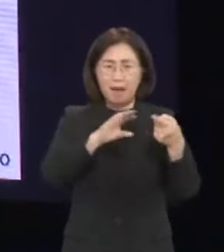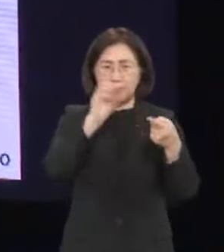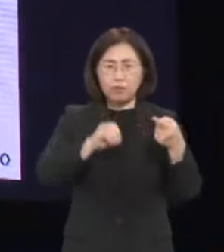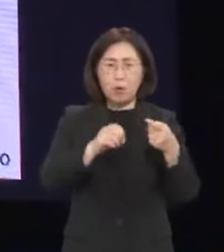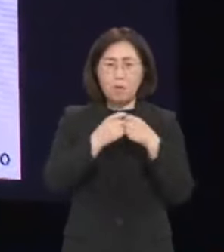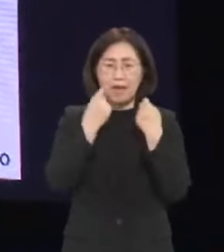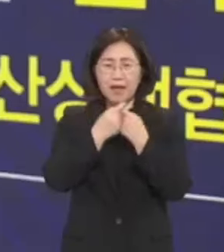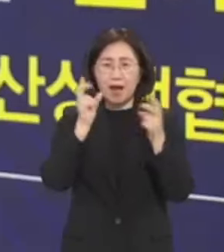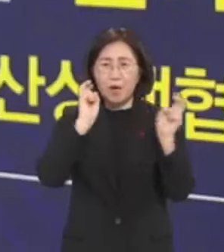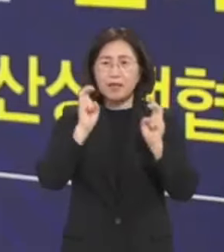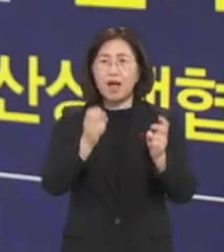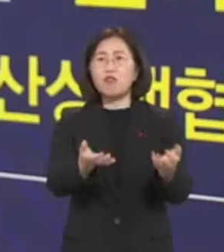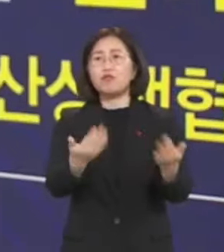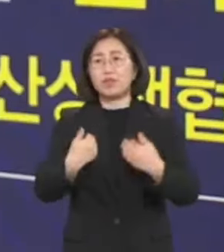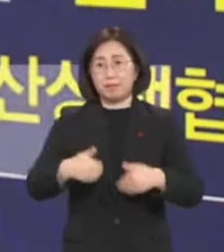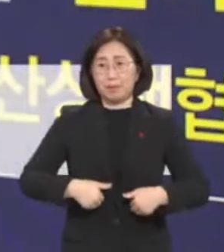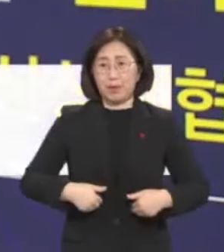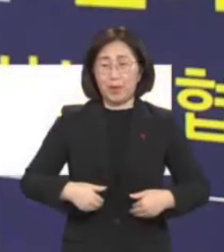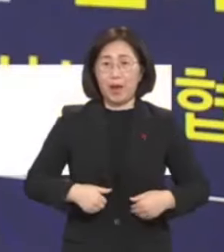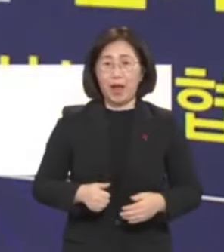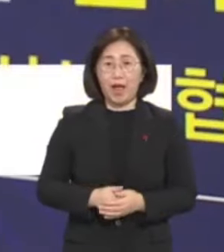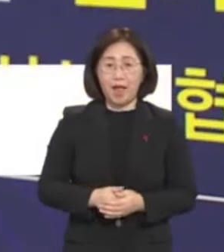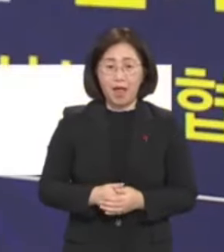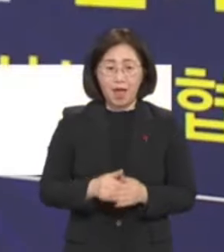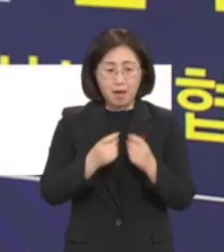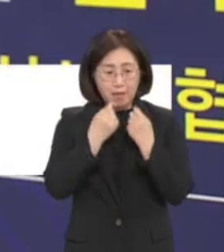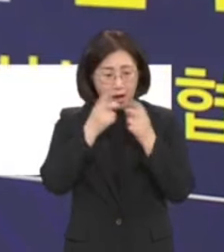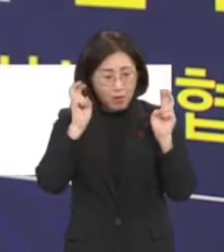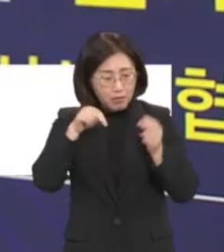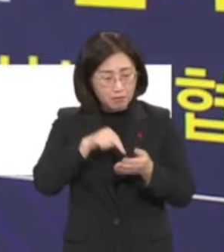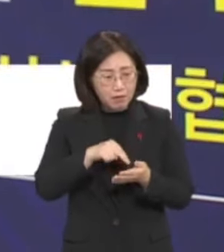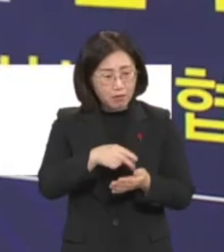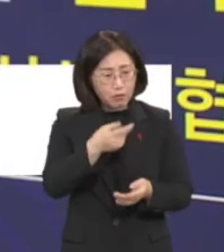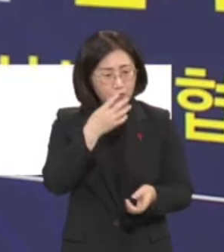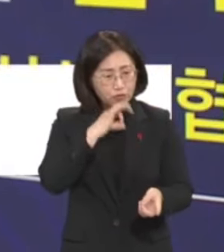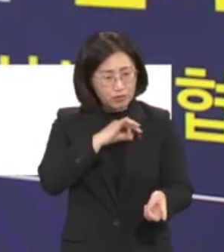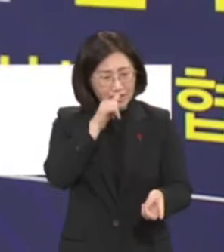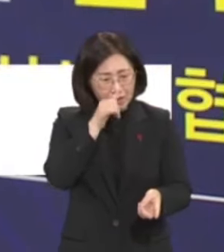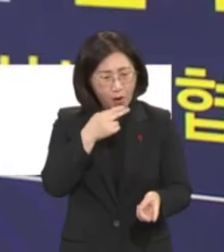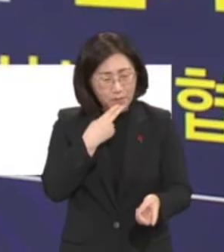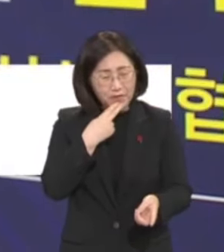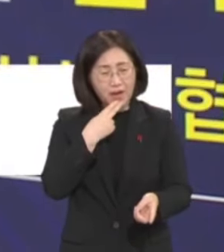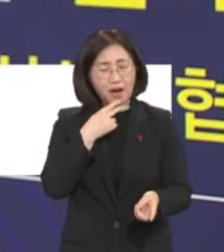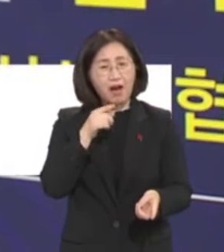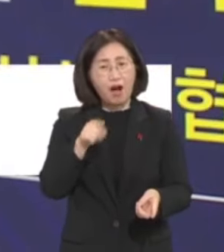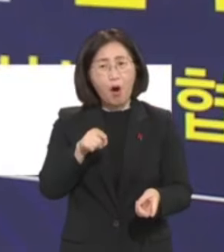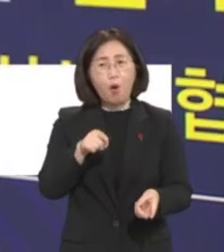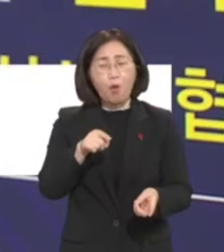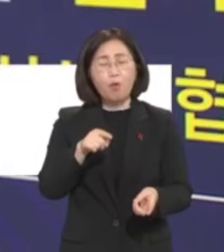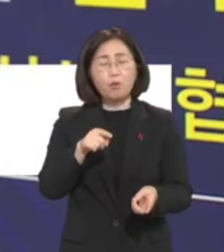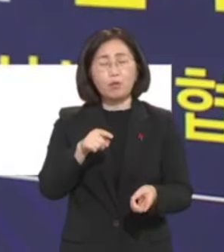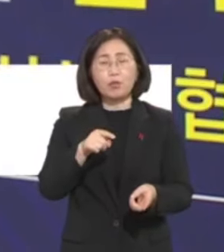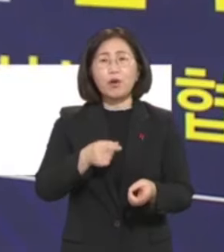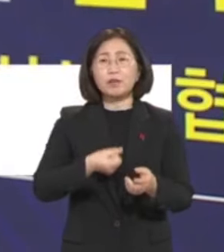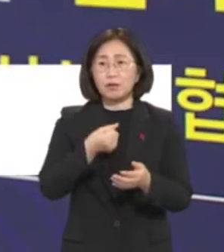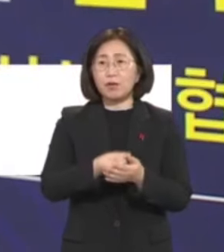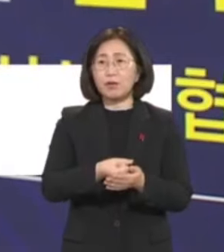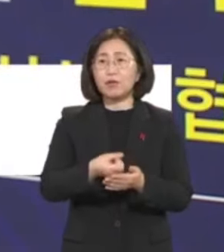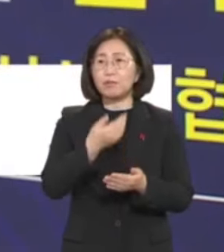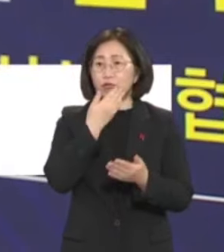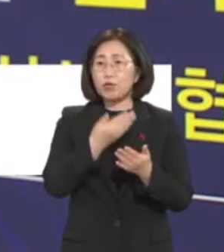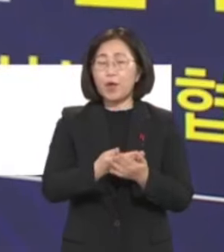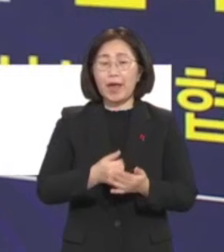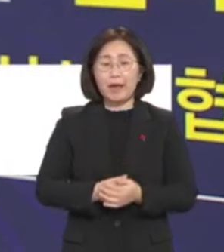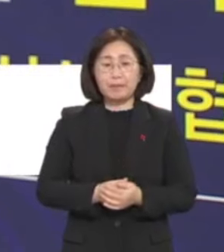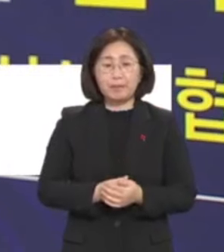투입됩니다. 민간 사이드에서 이게 사업성이 있느냐 없느냐 그런 거를 판단하는 부분이 굉장히 중요하거든요. 그런데 이제